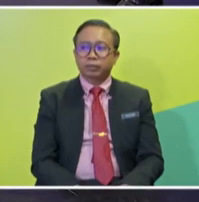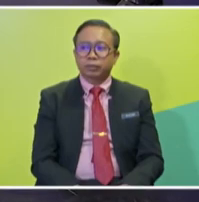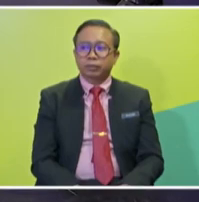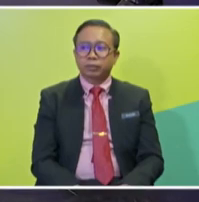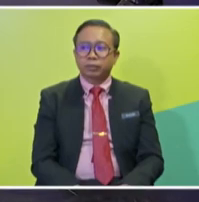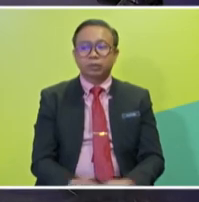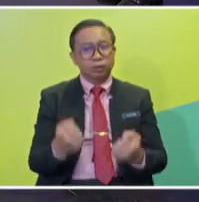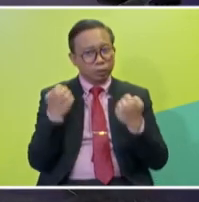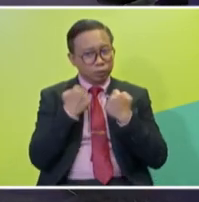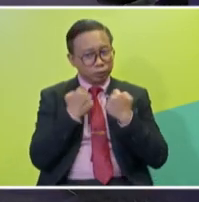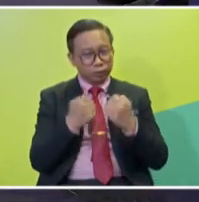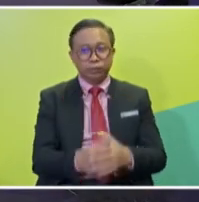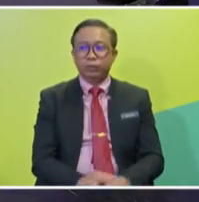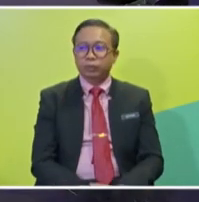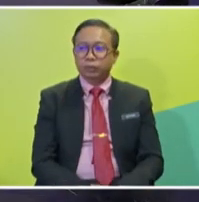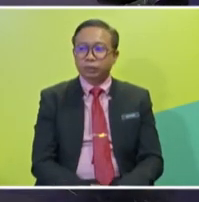Kristen